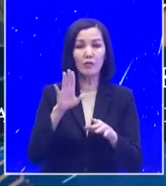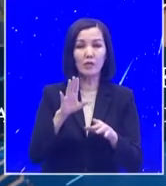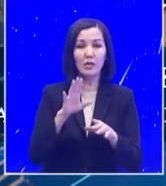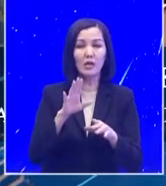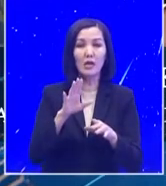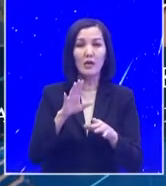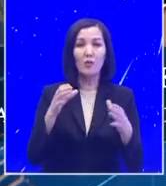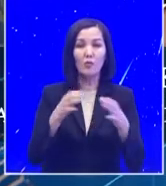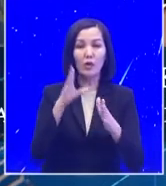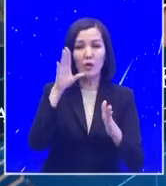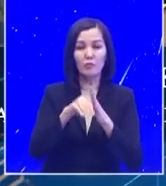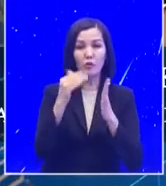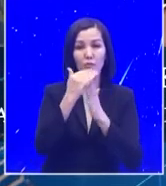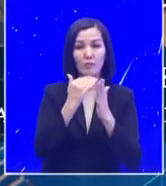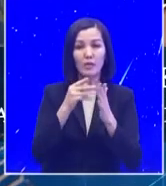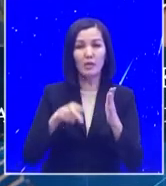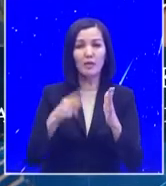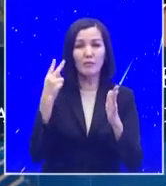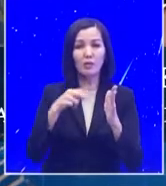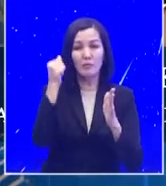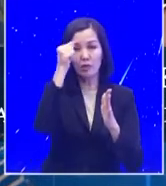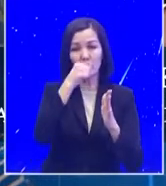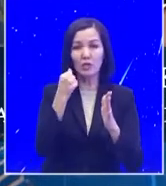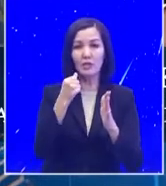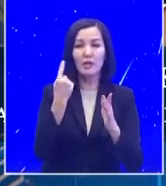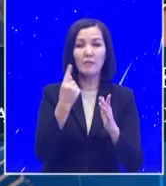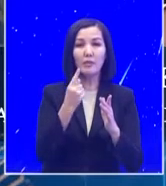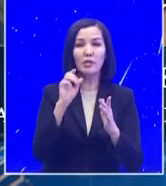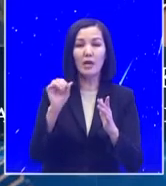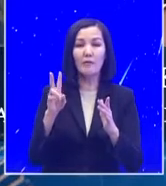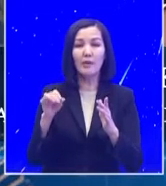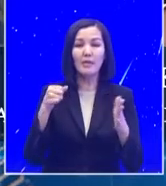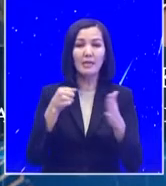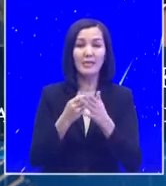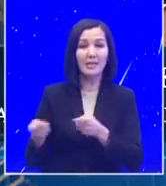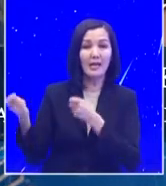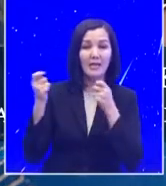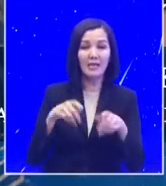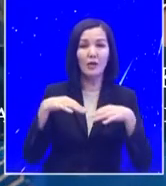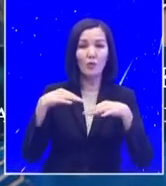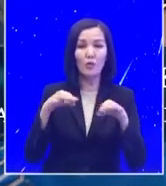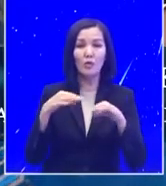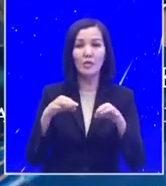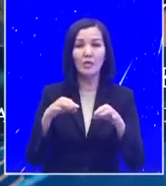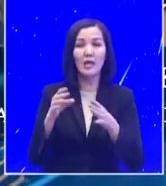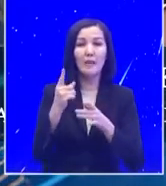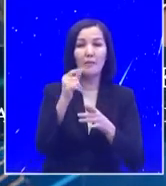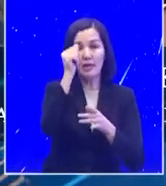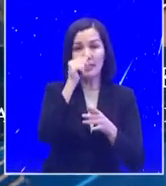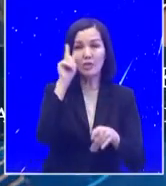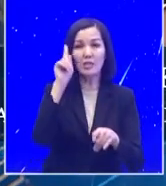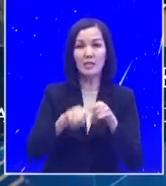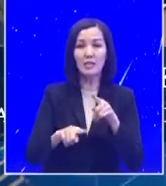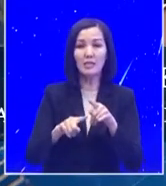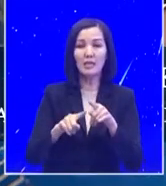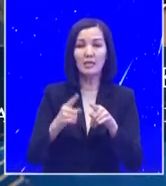экономикалық одаққа мүше елдерден 2020 жылдың 1 ақпанына дейін әкелінген автомобильдерді бір айдың ішінде бір